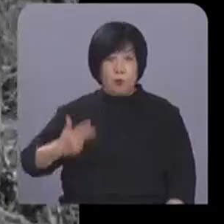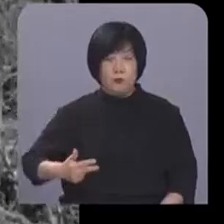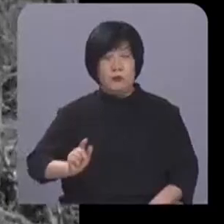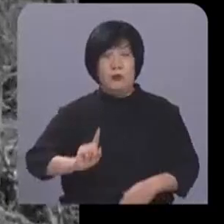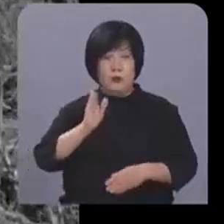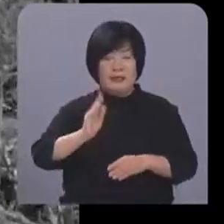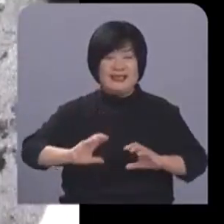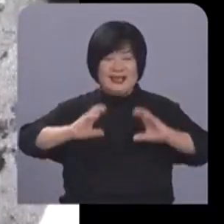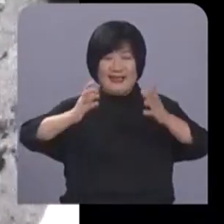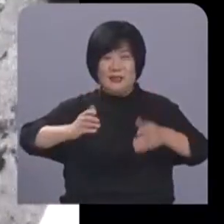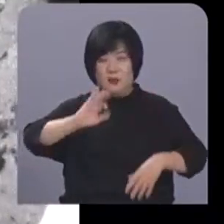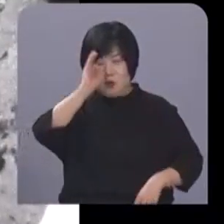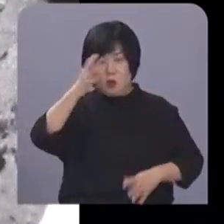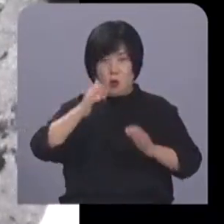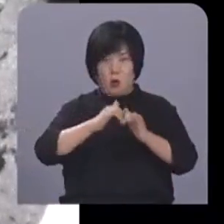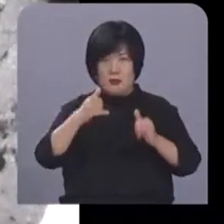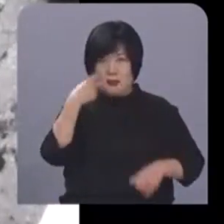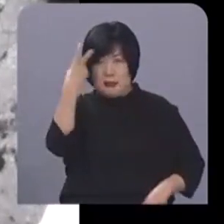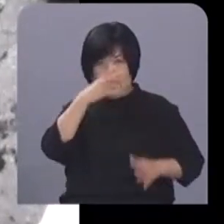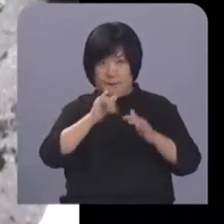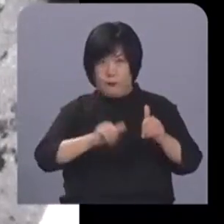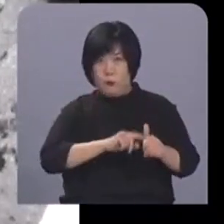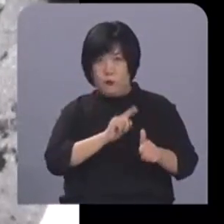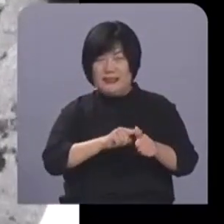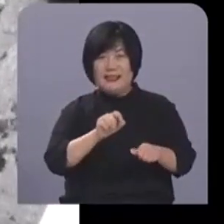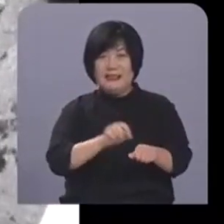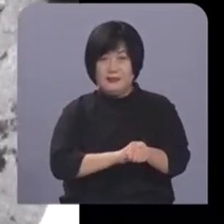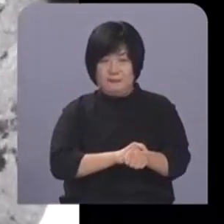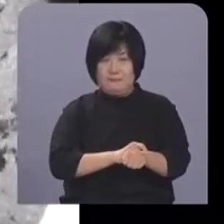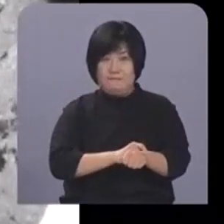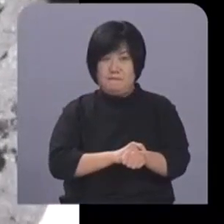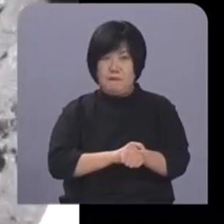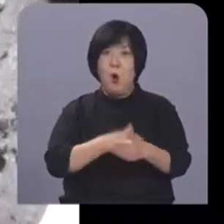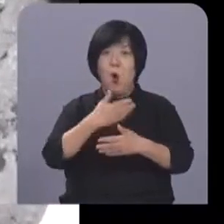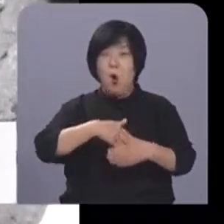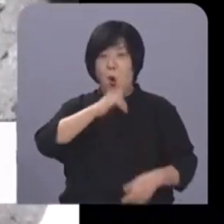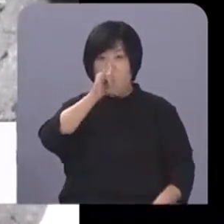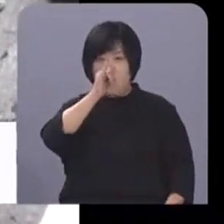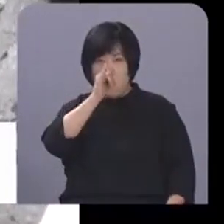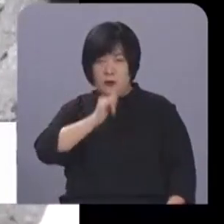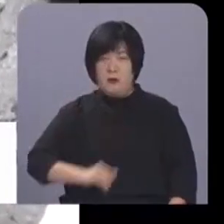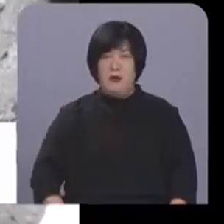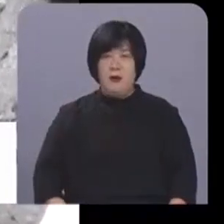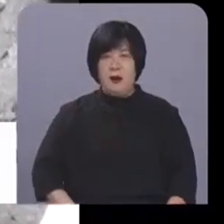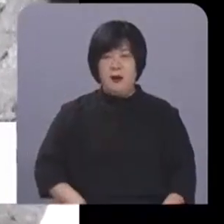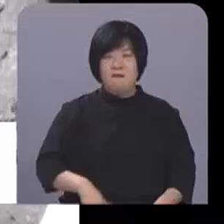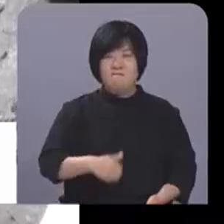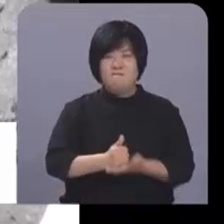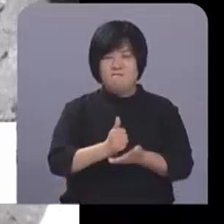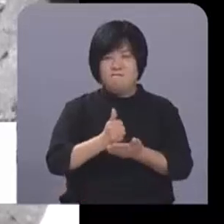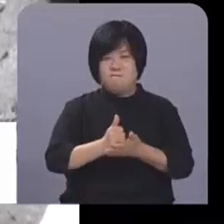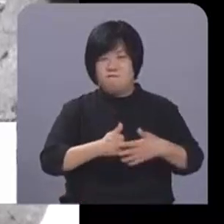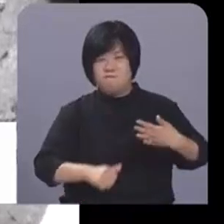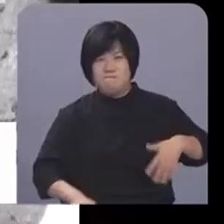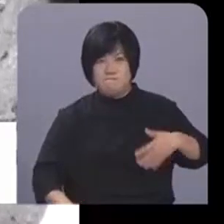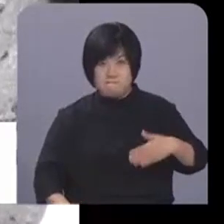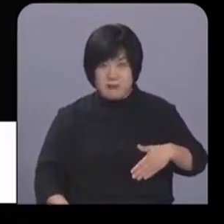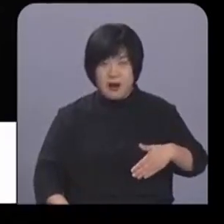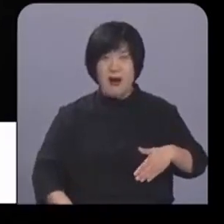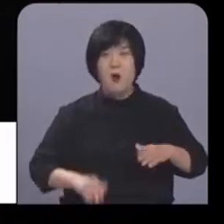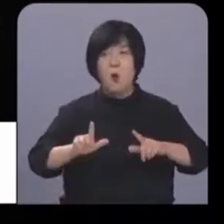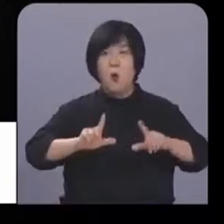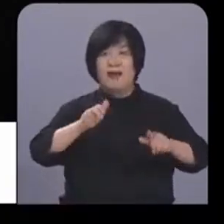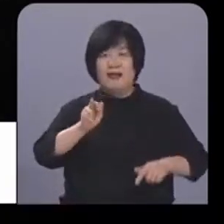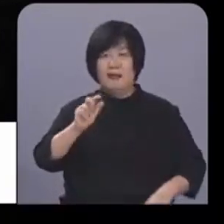거장으로 자리매김한 미겔 고메스 감독의 특별전도 열립니다. 평단의 극찬을 받은 2012년 타브에서부터 올해